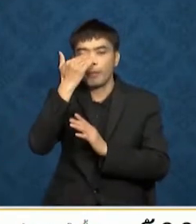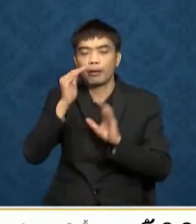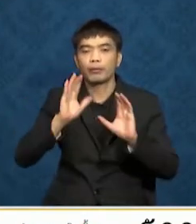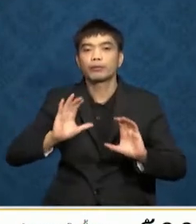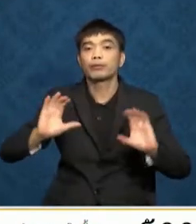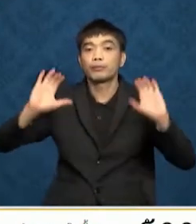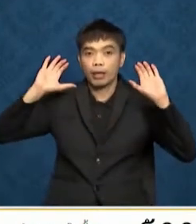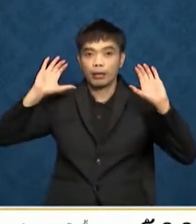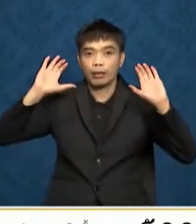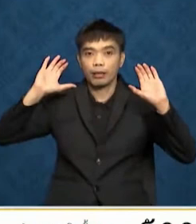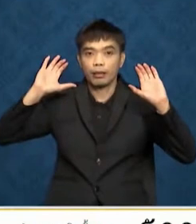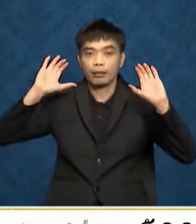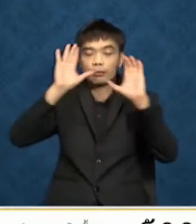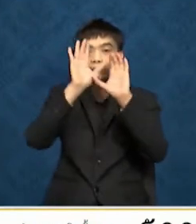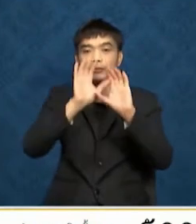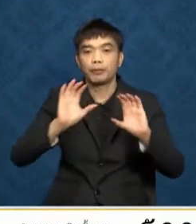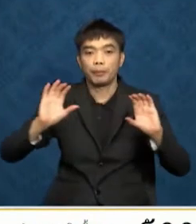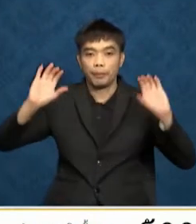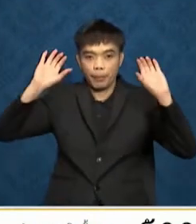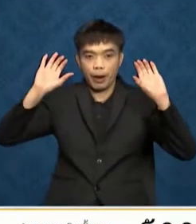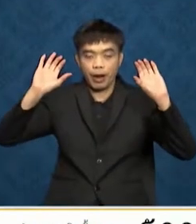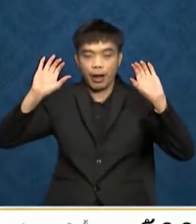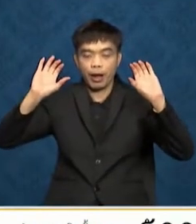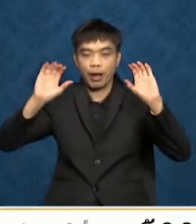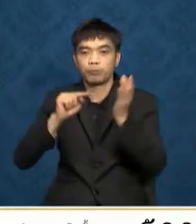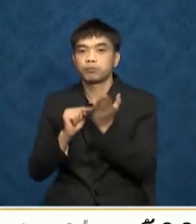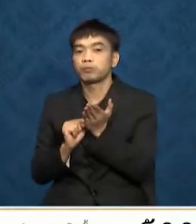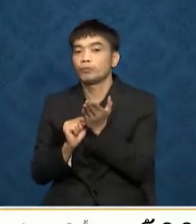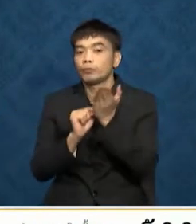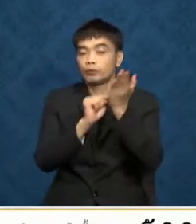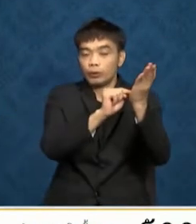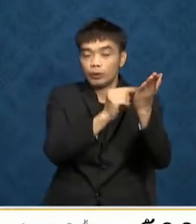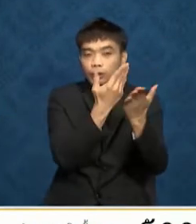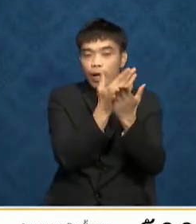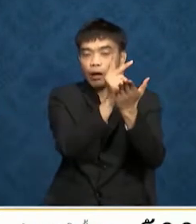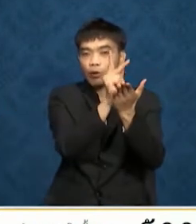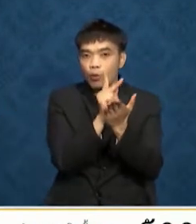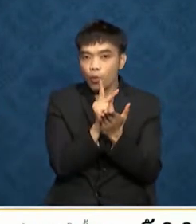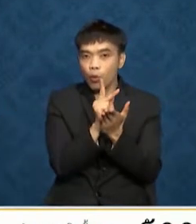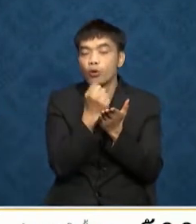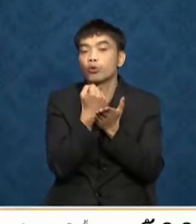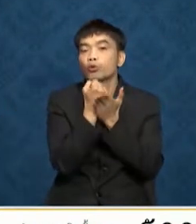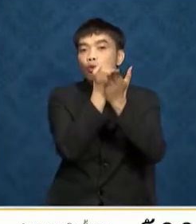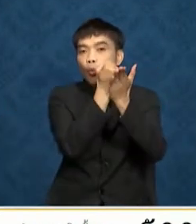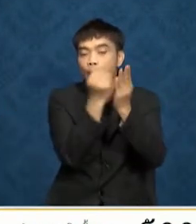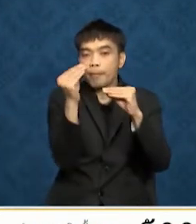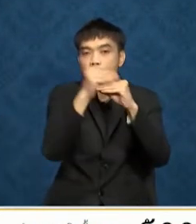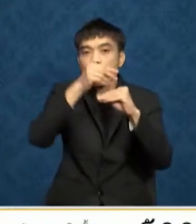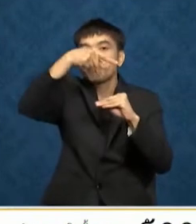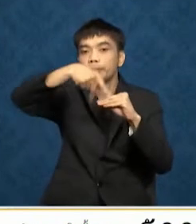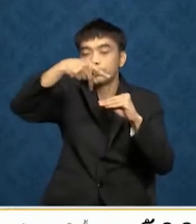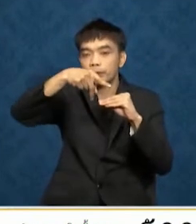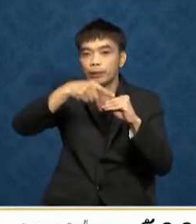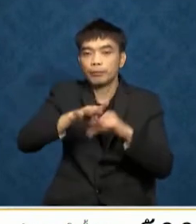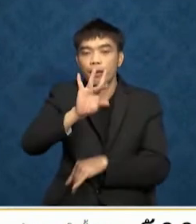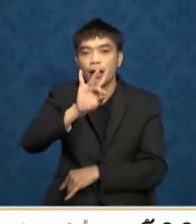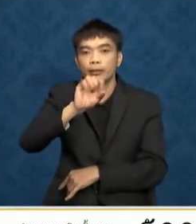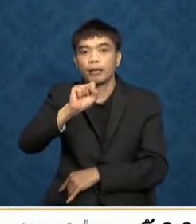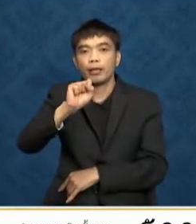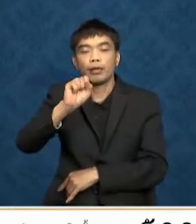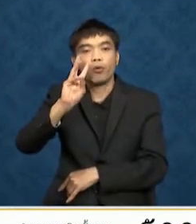เอาได้ตั้งวงเงินที่กู้เพื่อชดเชยถึง 800,000886หมืกว่าล้าน